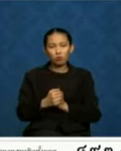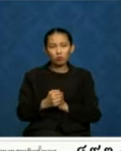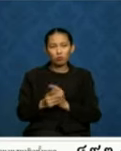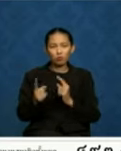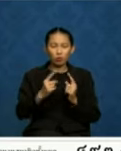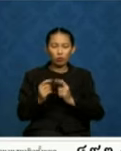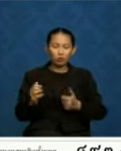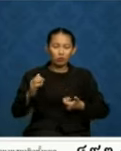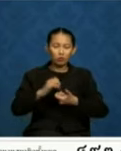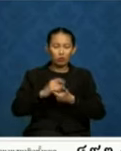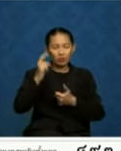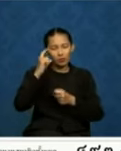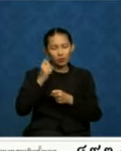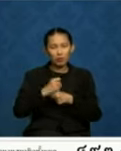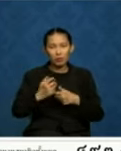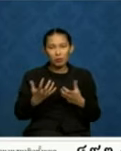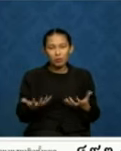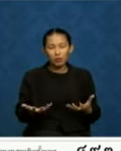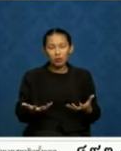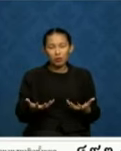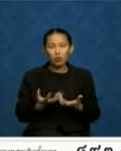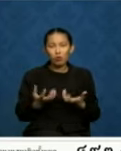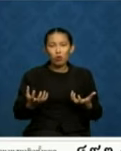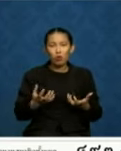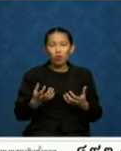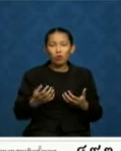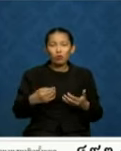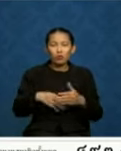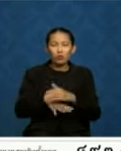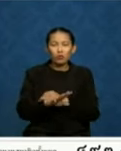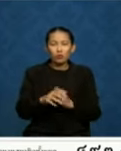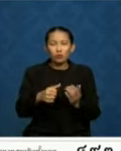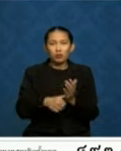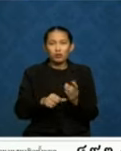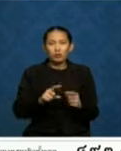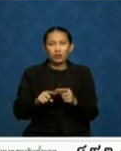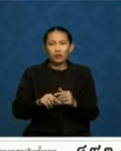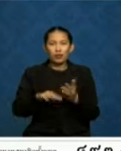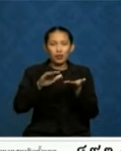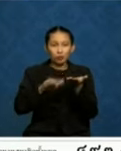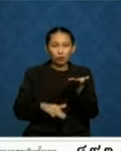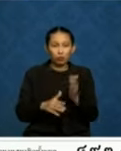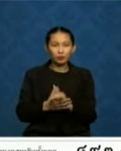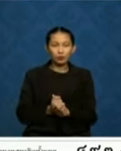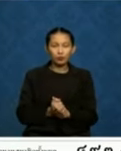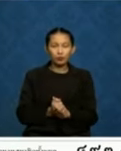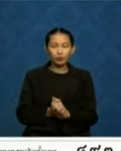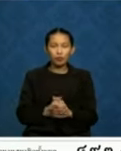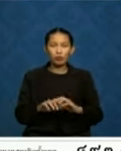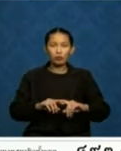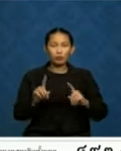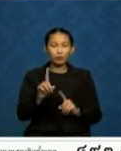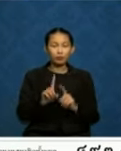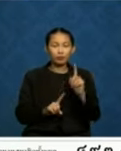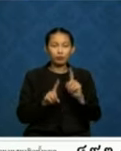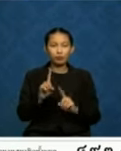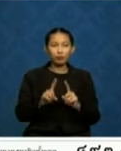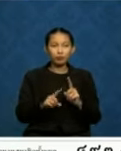มาช่วยกันว่าจะทำยังไงให้สินค้าหนีภาษีเหล่านี้ครับลดน้อยลงนะครับแต่จากสถิตินะ